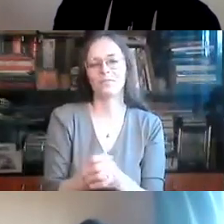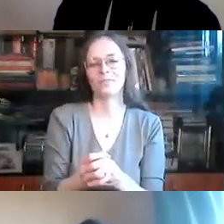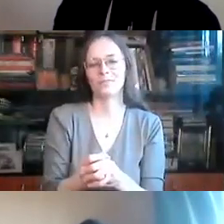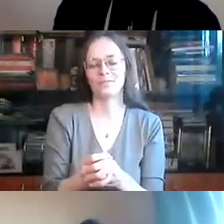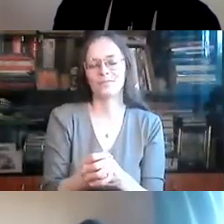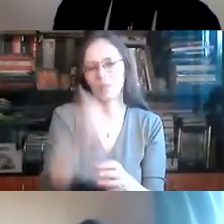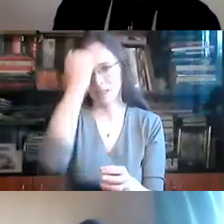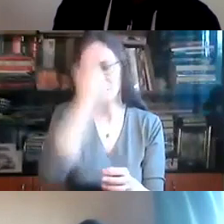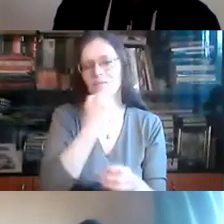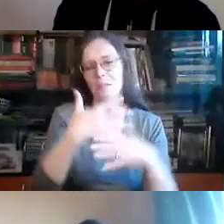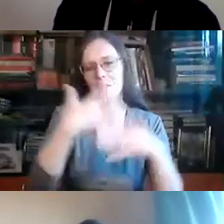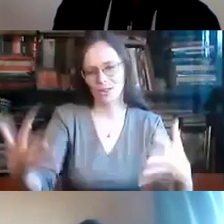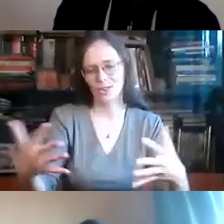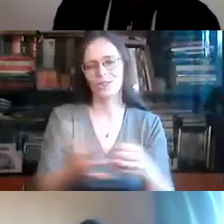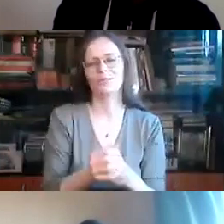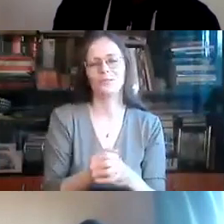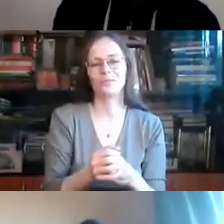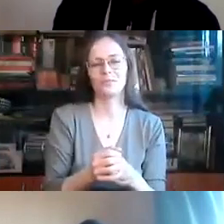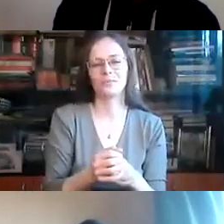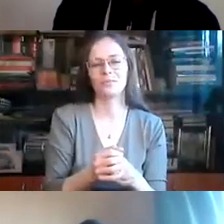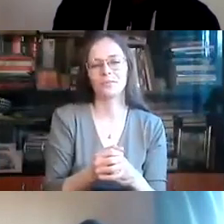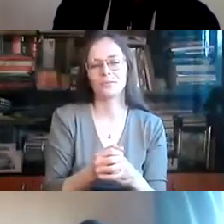Спасибо большое. Спасибо. Да.